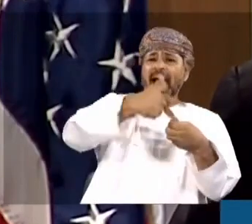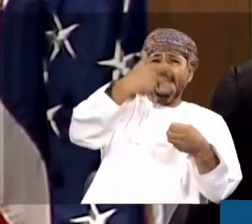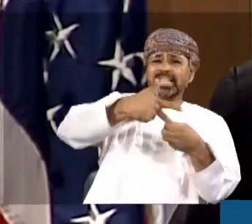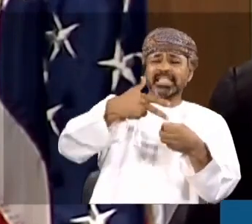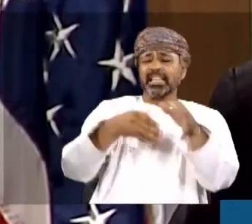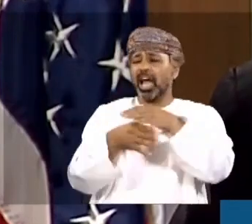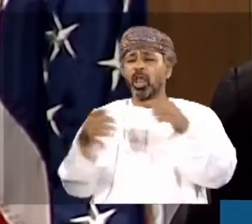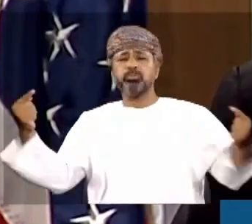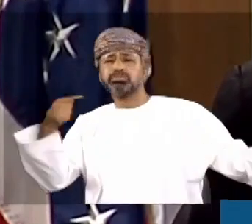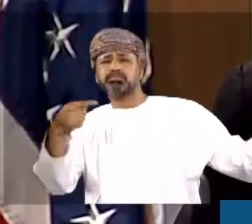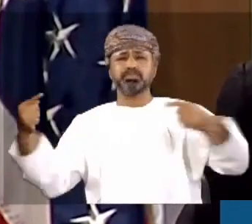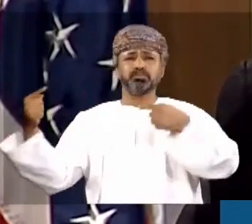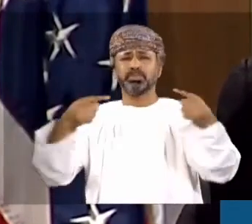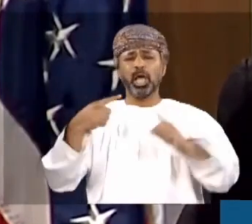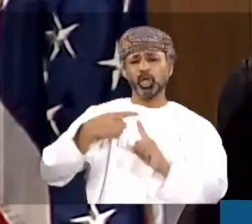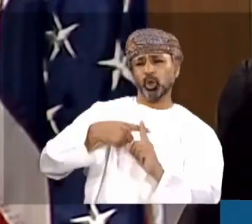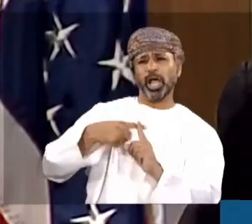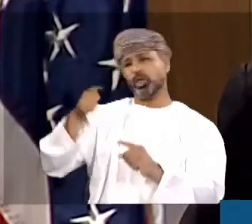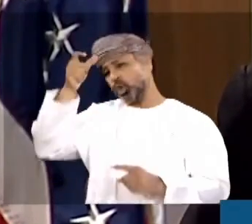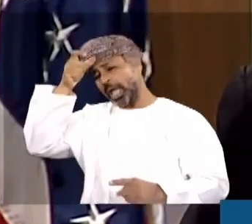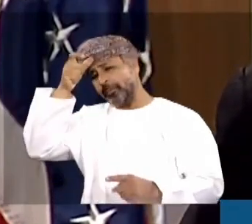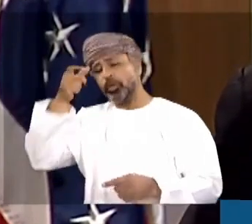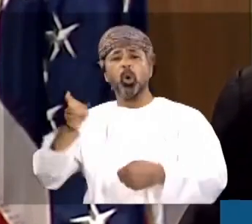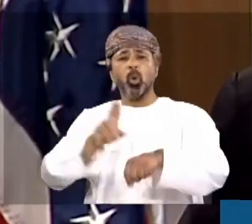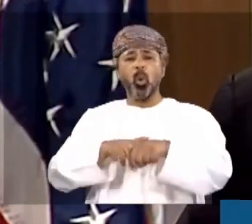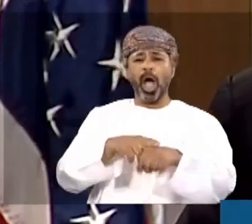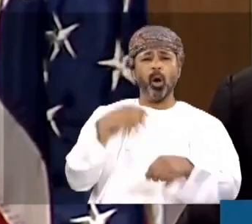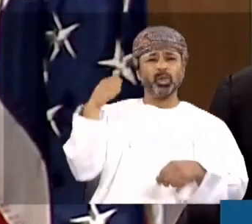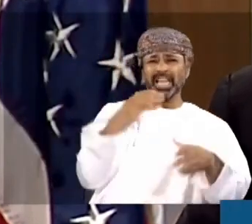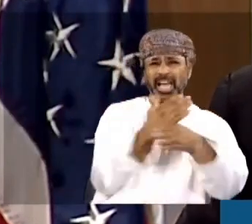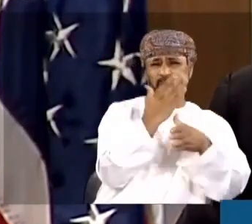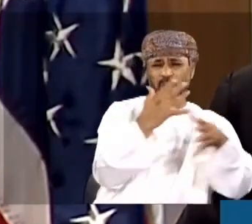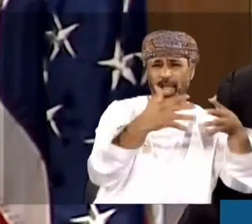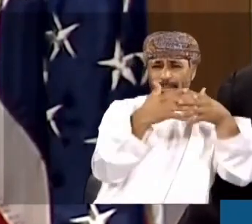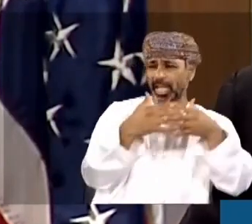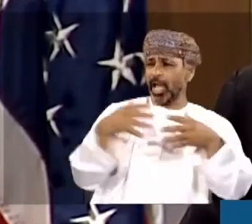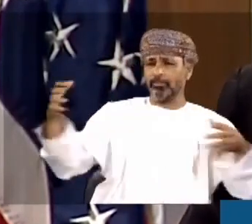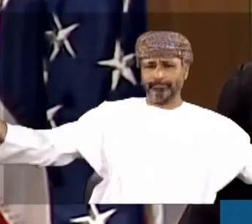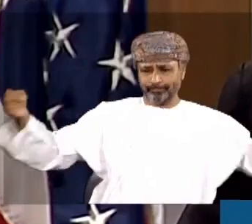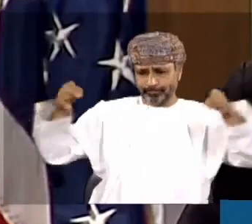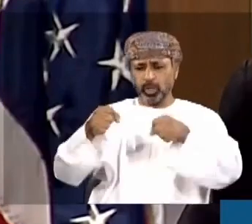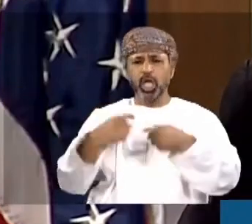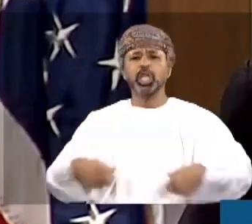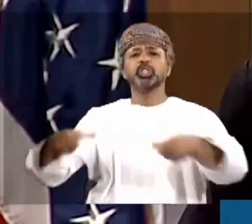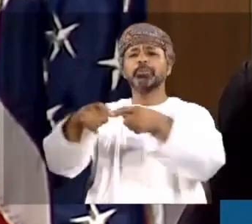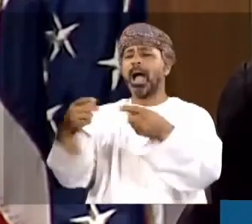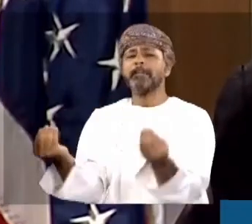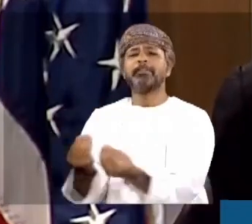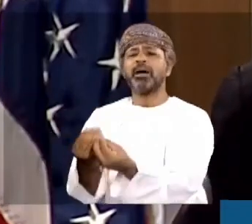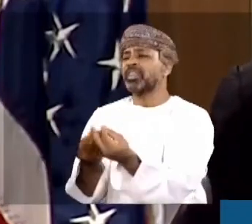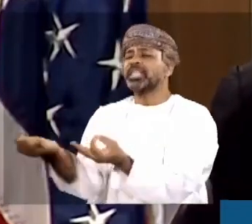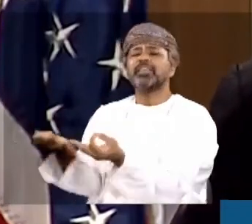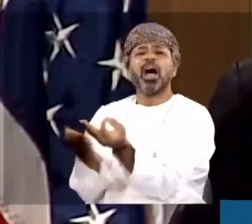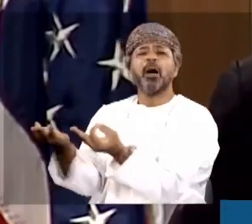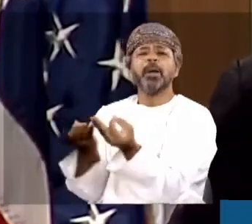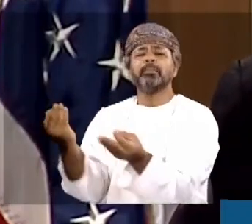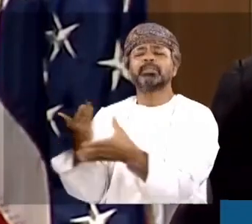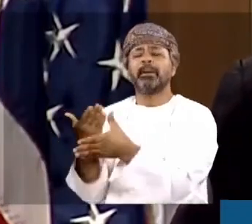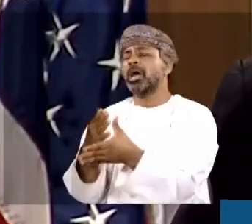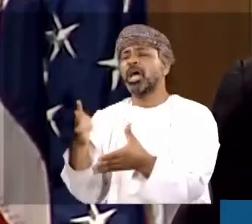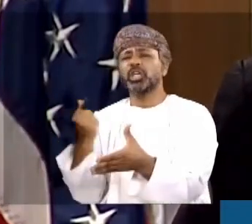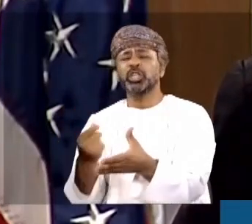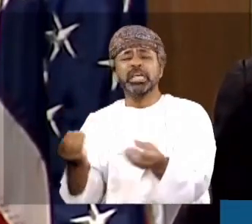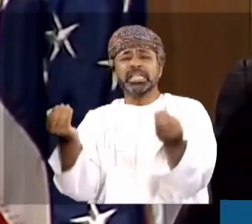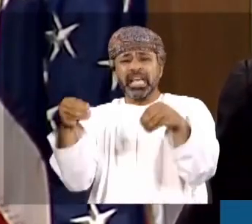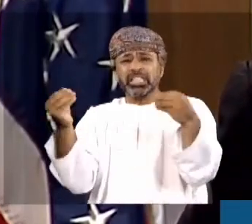عليها. وحث بومبيو البلدين على بدء محادثات دبلوماسية لإنهاء الخلاف، مشيرا إلى ضرورة عدم